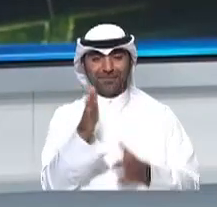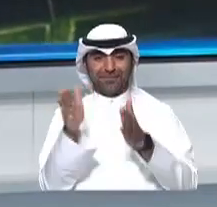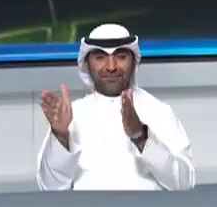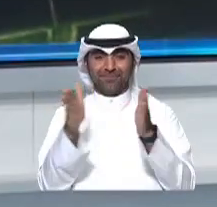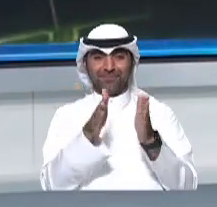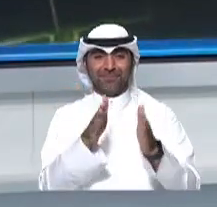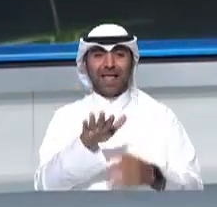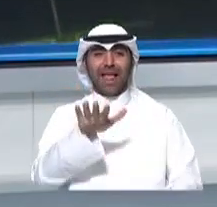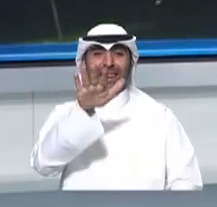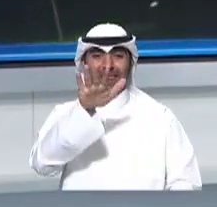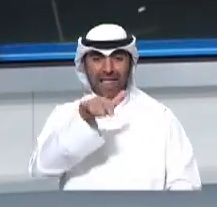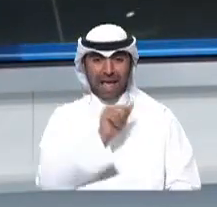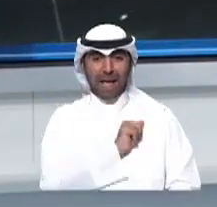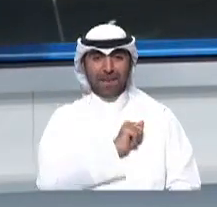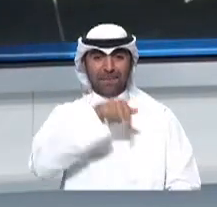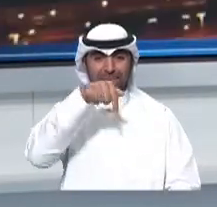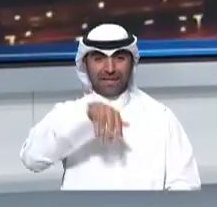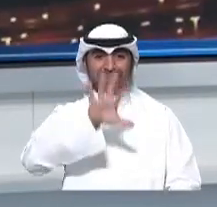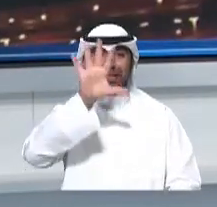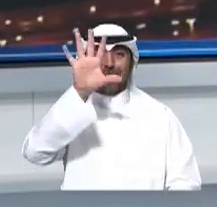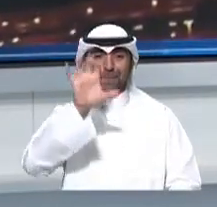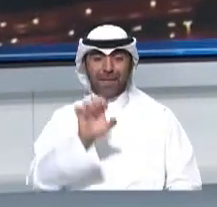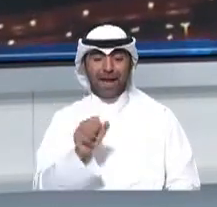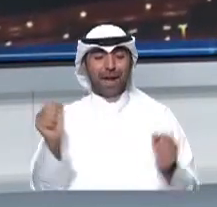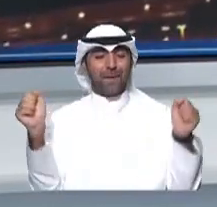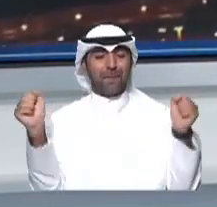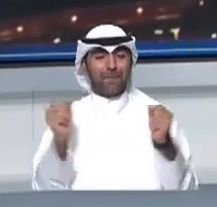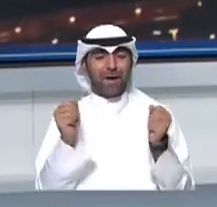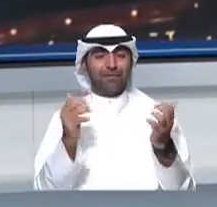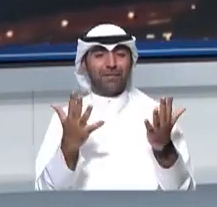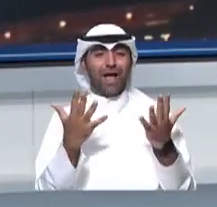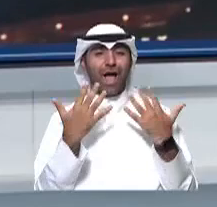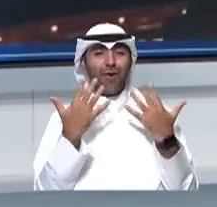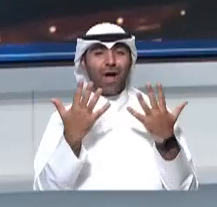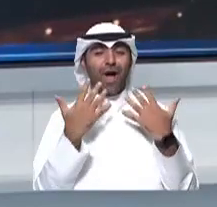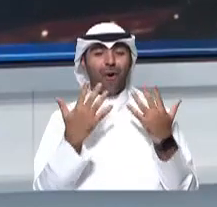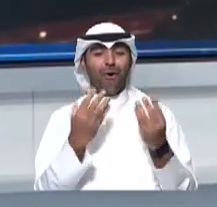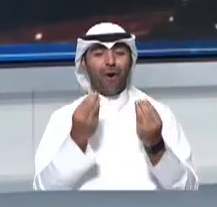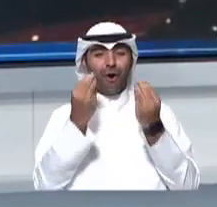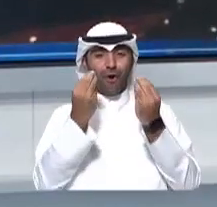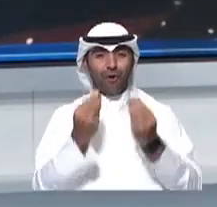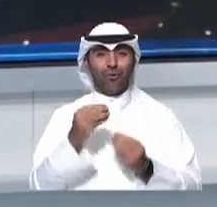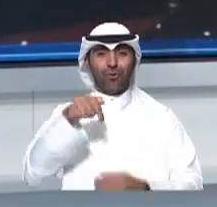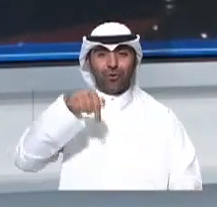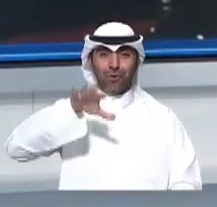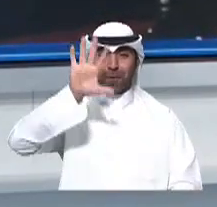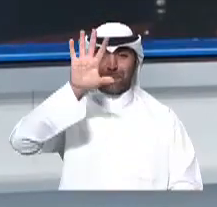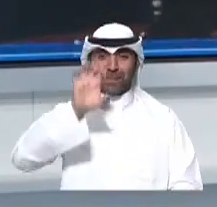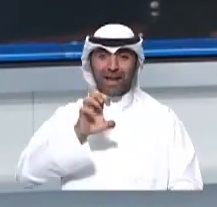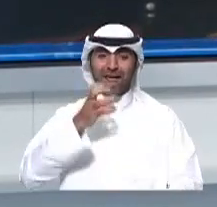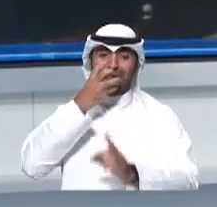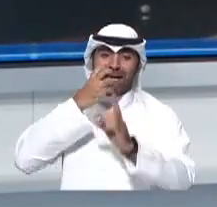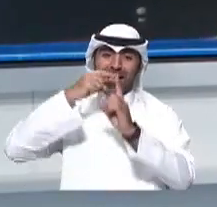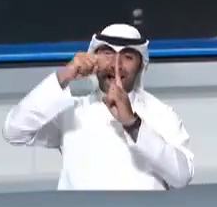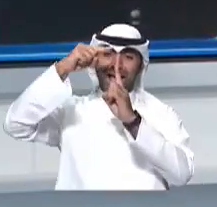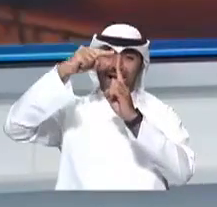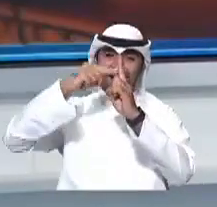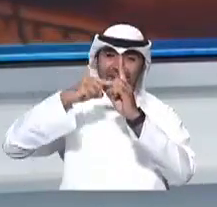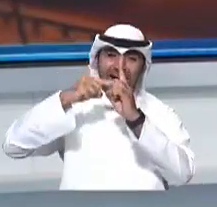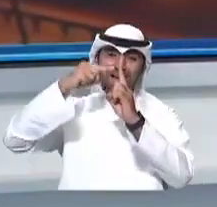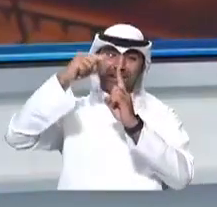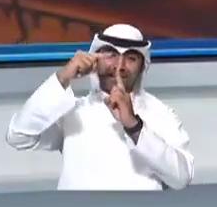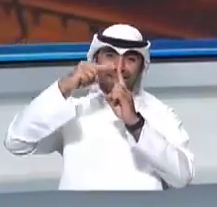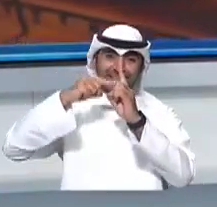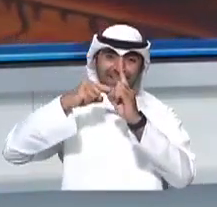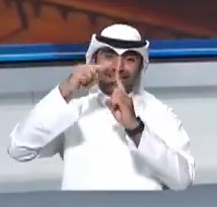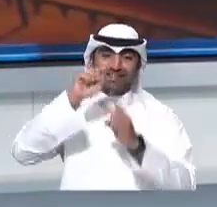ربيعية، قد تميل إلى البرودة بالليل، متوقع أن تكون درجات الحرارة الصغرى في هذه الليلة متفاوتة ما بين 9 درجات مئوية